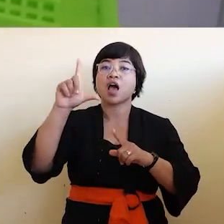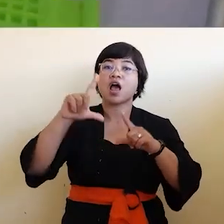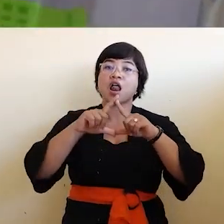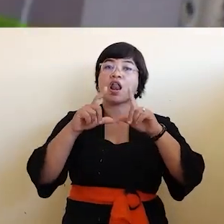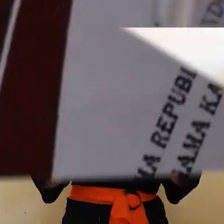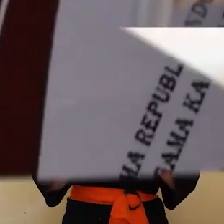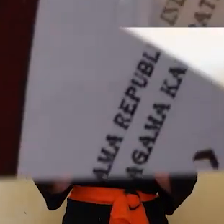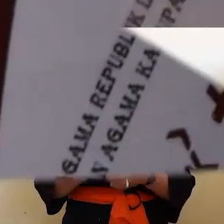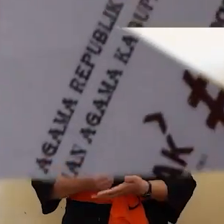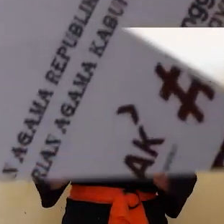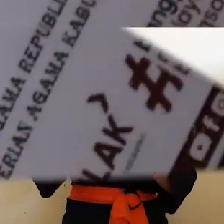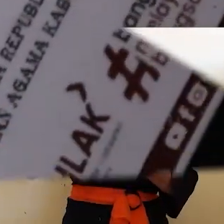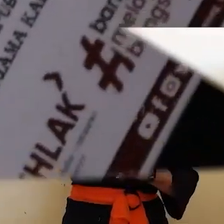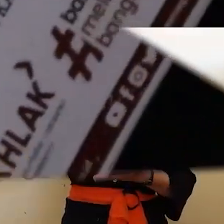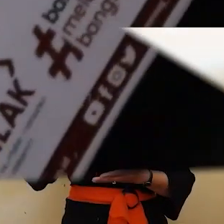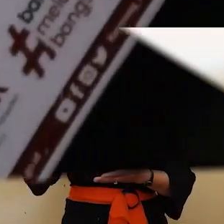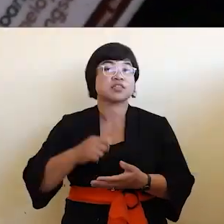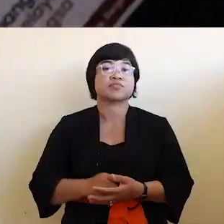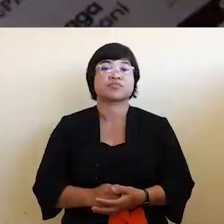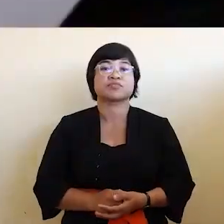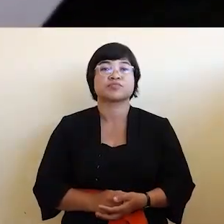tunarungu.